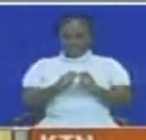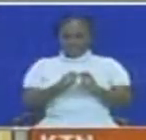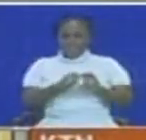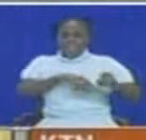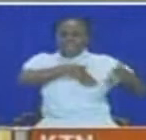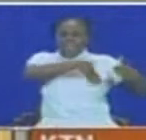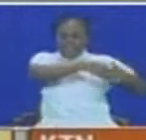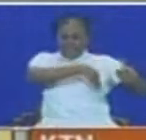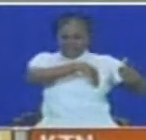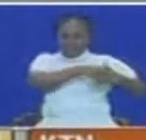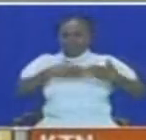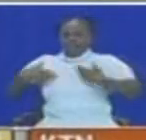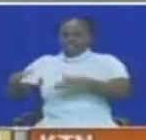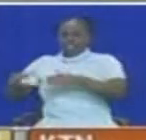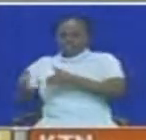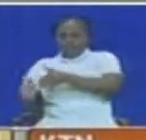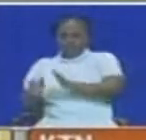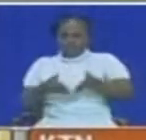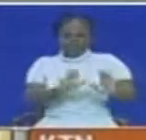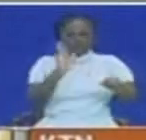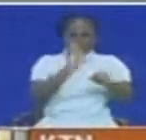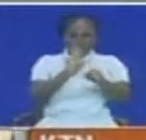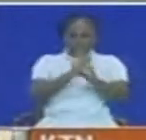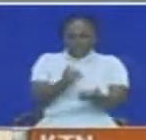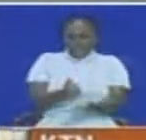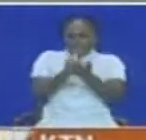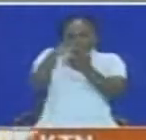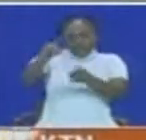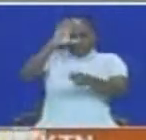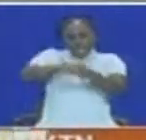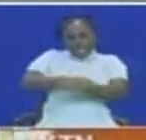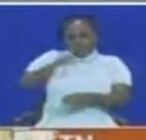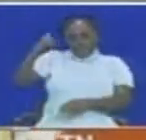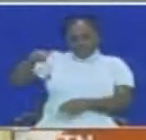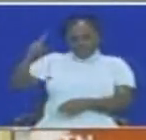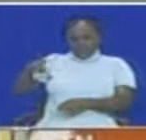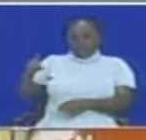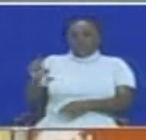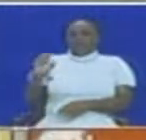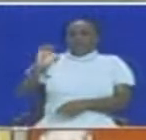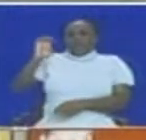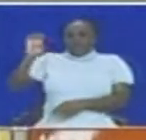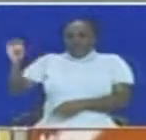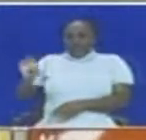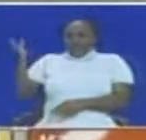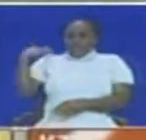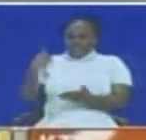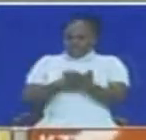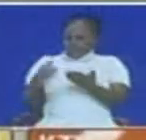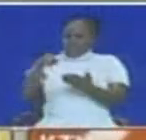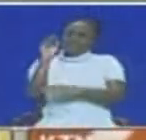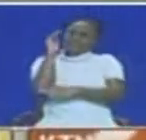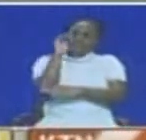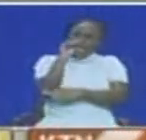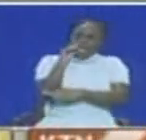ambao walipoteza nafasi nzuri ya kuwasaidia kulibua taji kuu la ligi ya Uingereza wiki jana, sasa naomba klabu